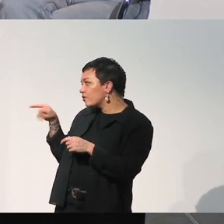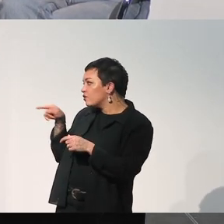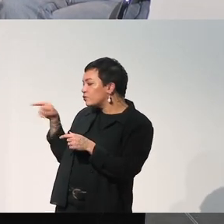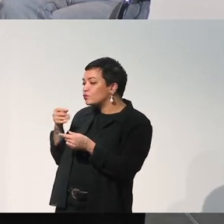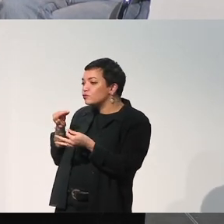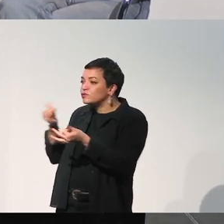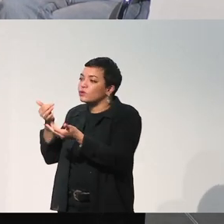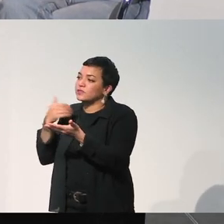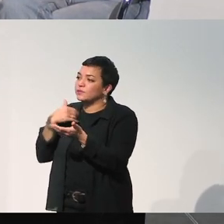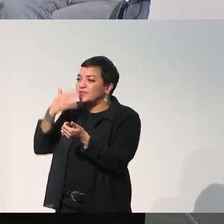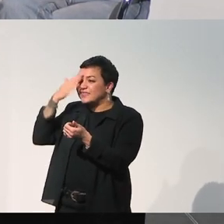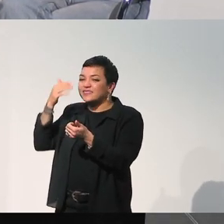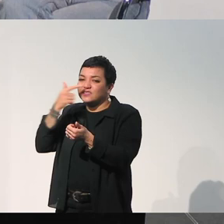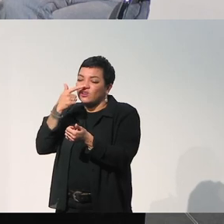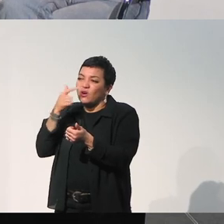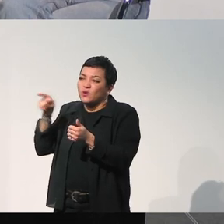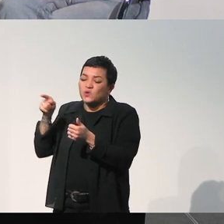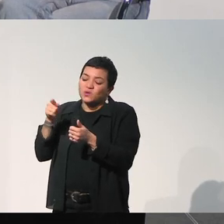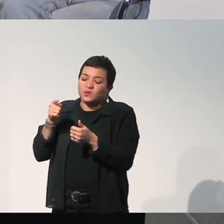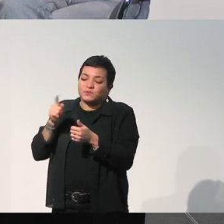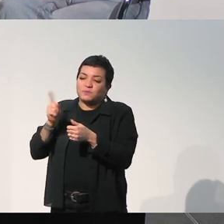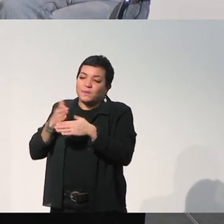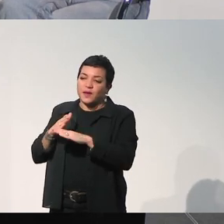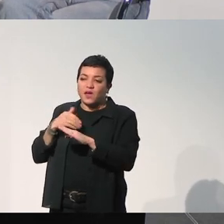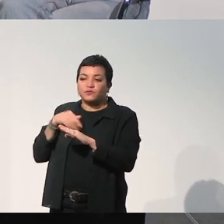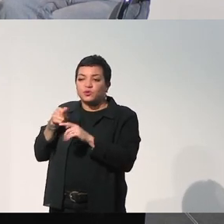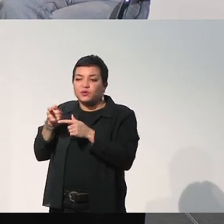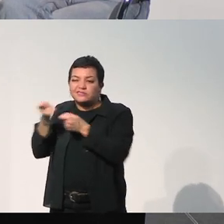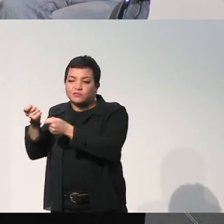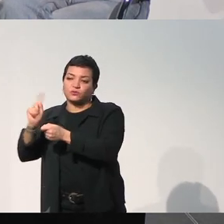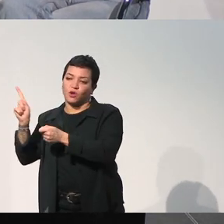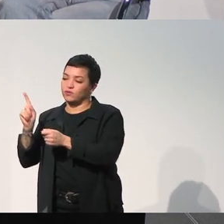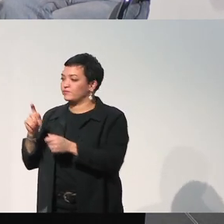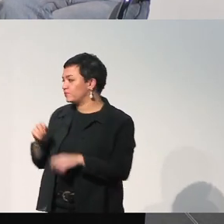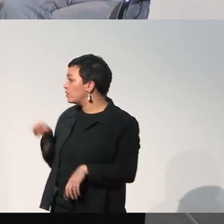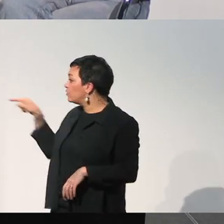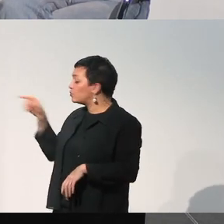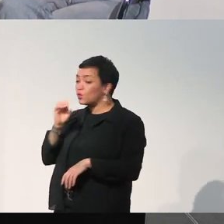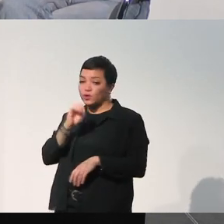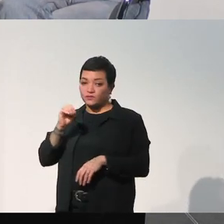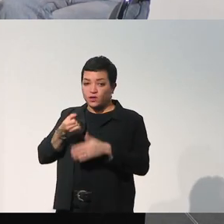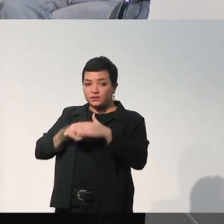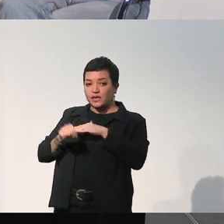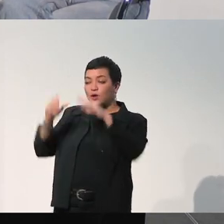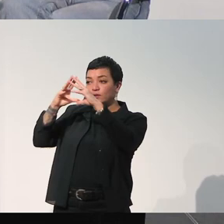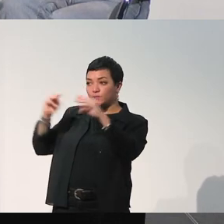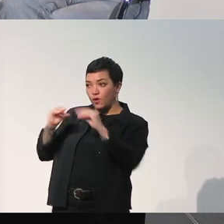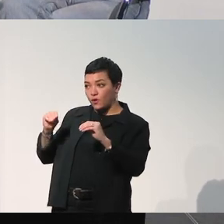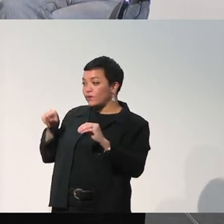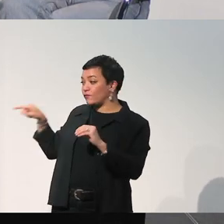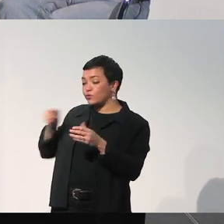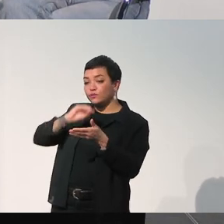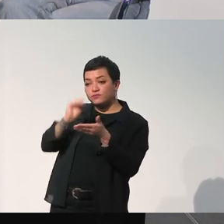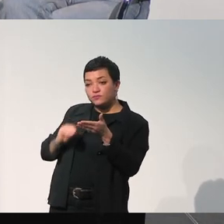pas, c'est pas le projet. Oliver, je le disais, vous êtes né au Liban, vous y avez vécu et vous convoquez dans ce récit